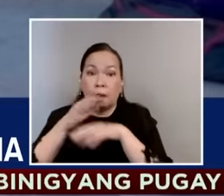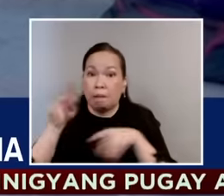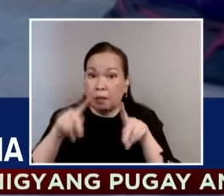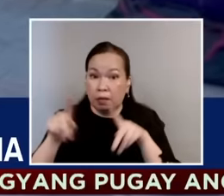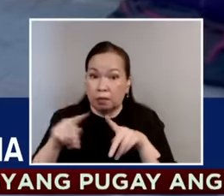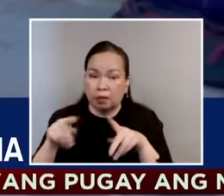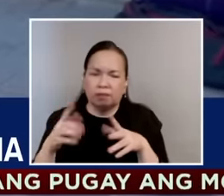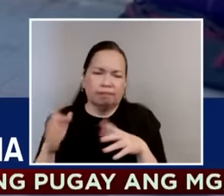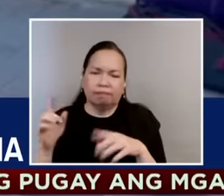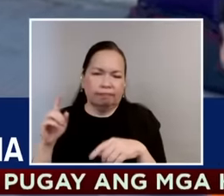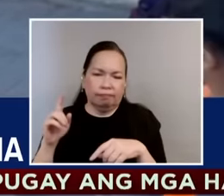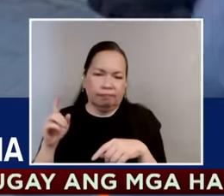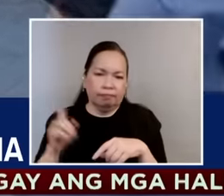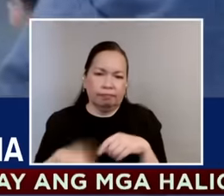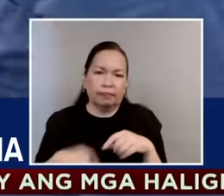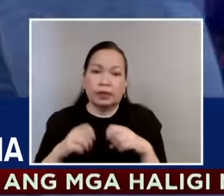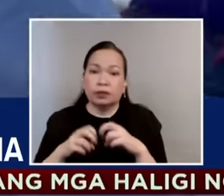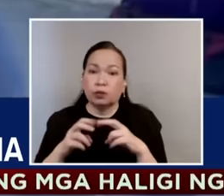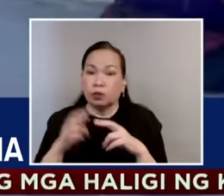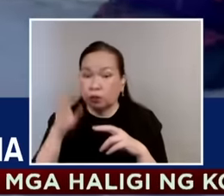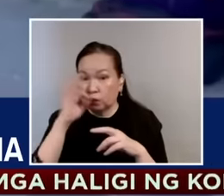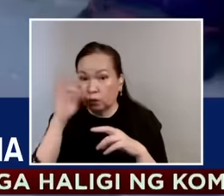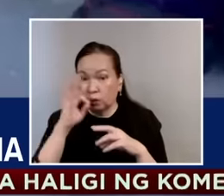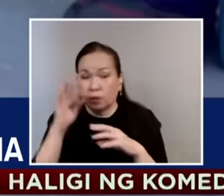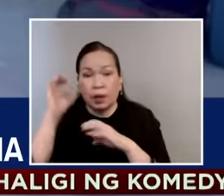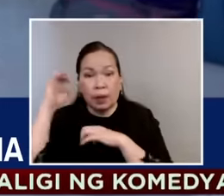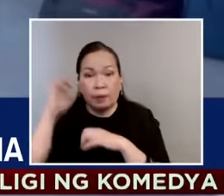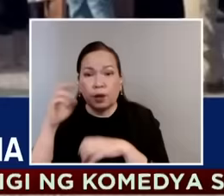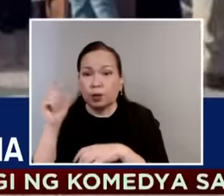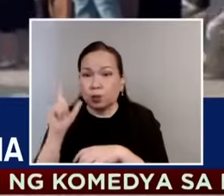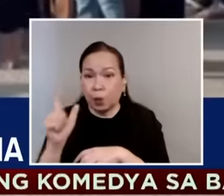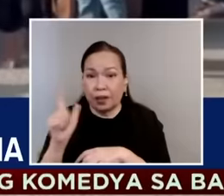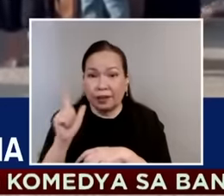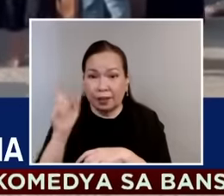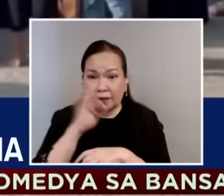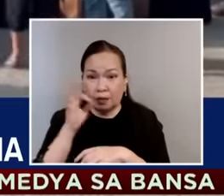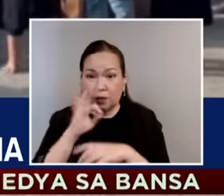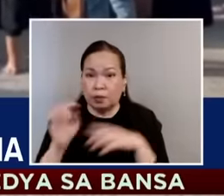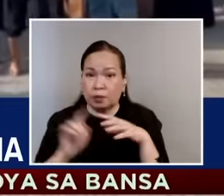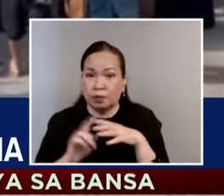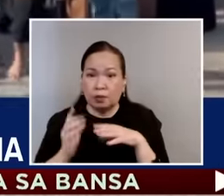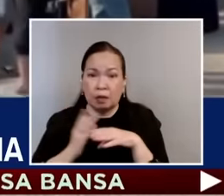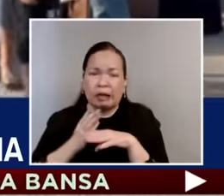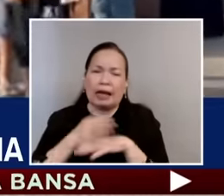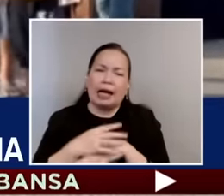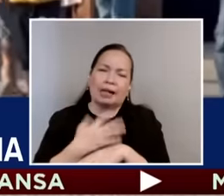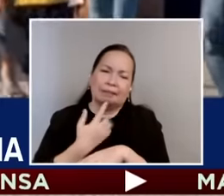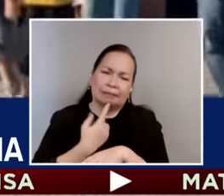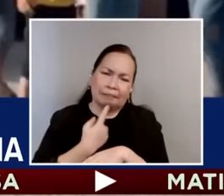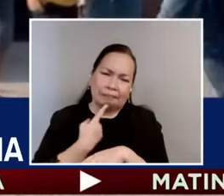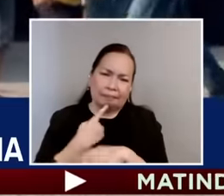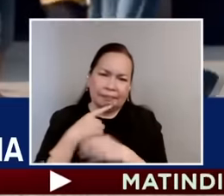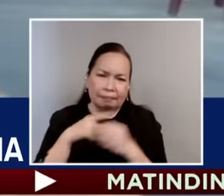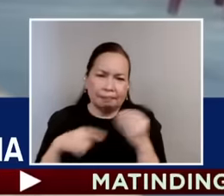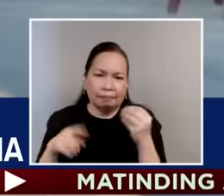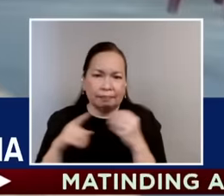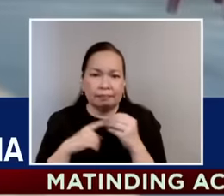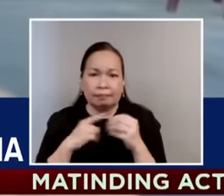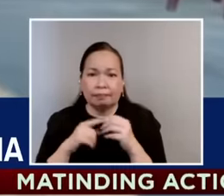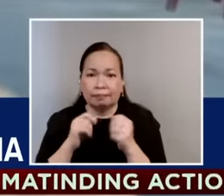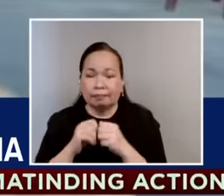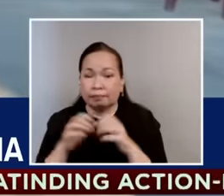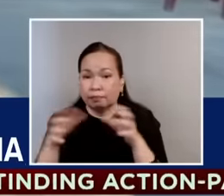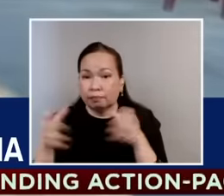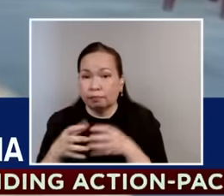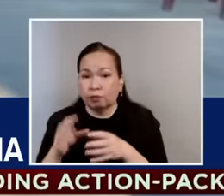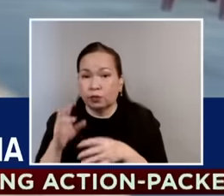Kaya pati ang inaasahang paglikas ng 20 Pilipino na bulilyaso. Kasama sa grupong ito, ang mga